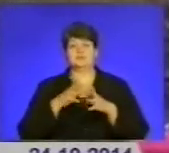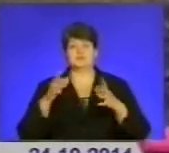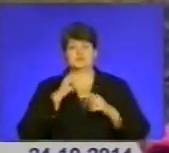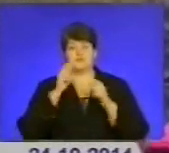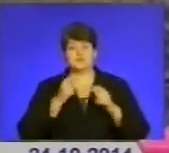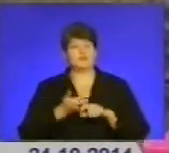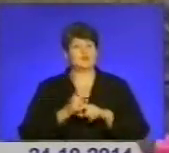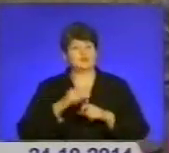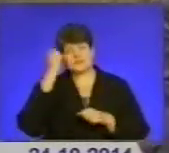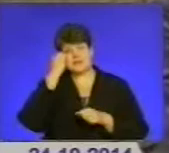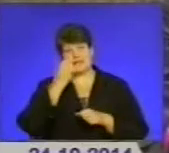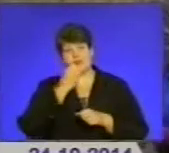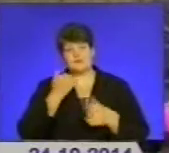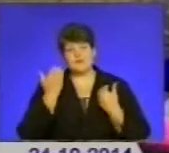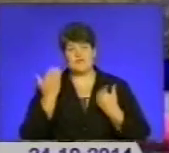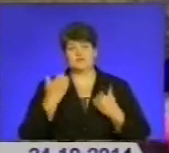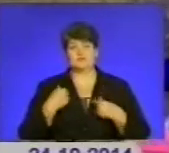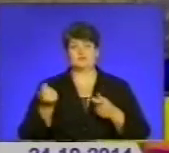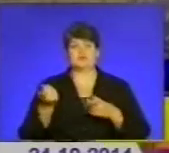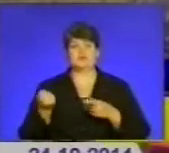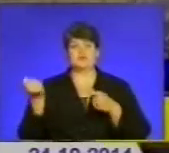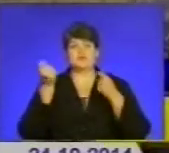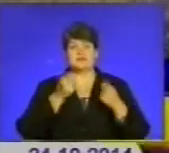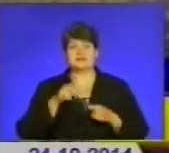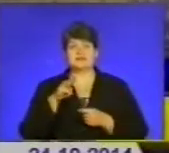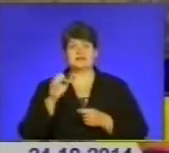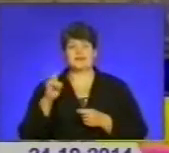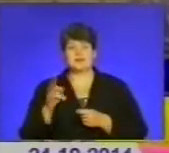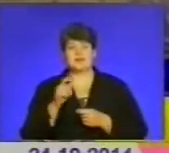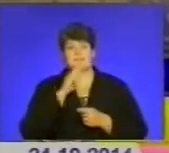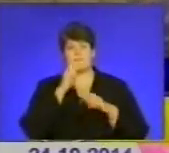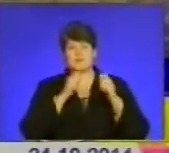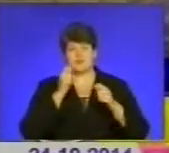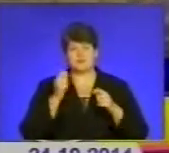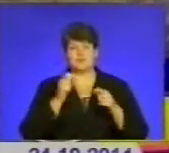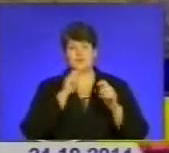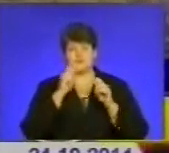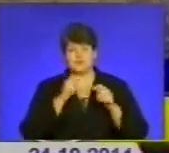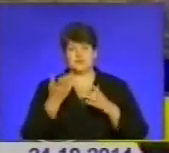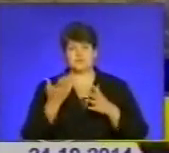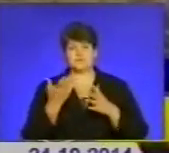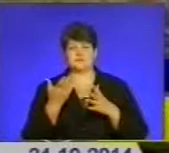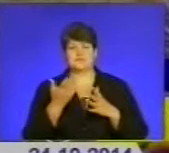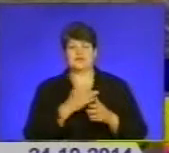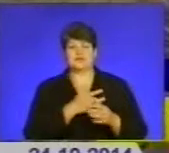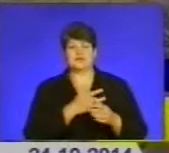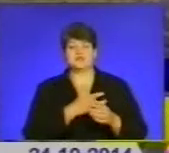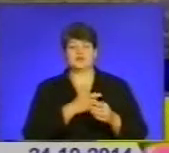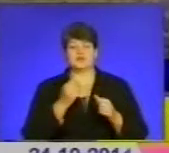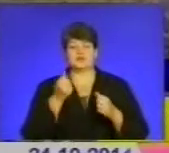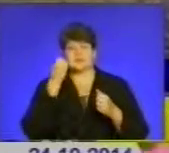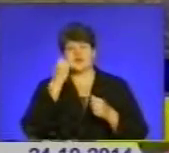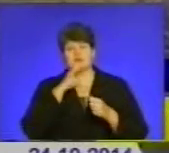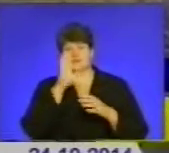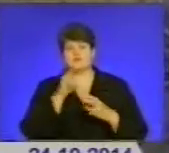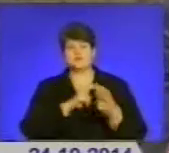дуже дякуємо вам, що привезли до пані подарунки, так пані? Подарунки привезли, щиро дякую, що всі шукали,